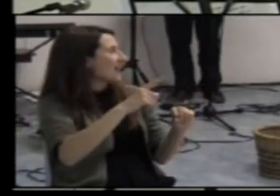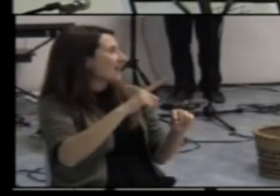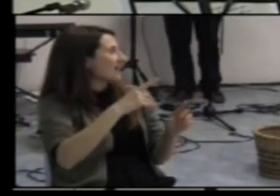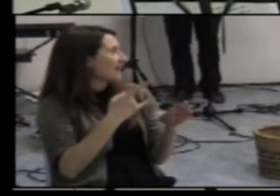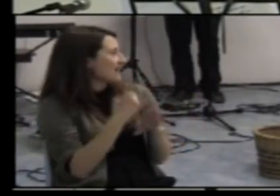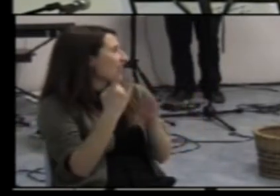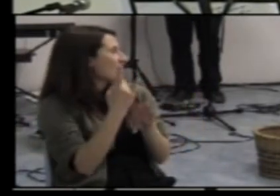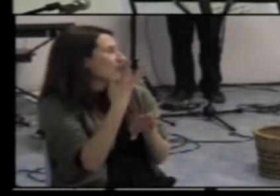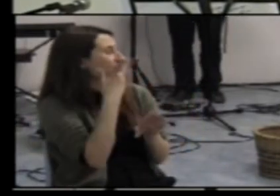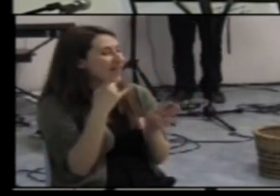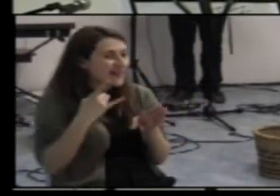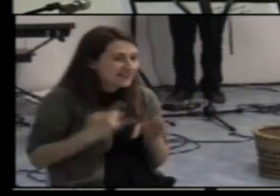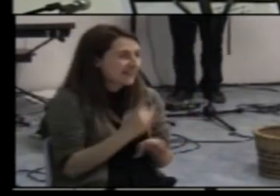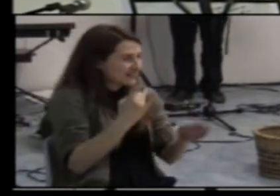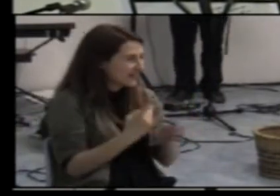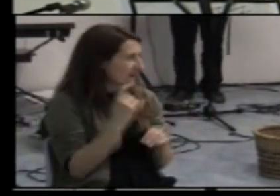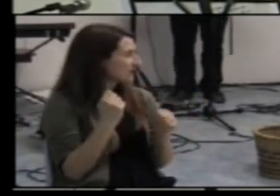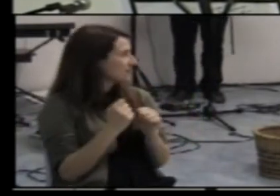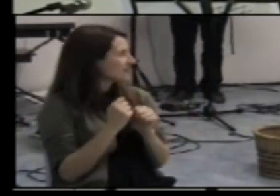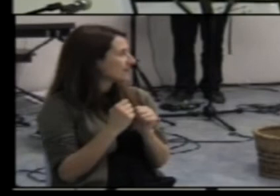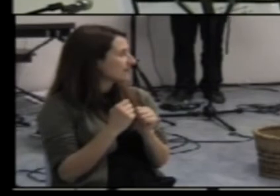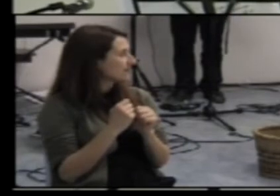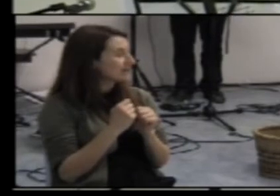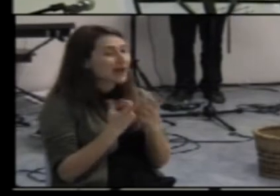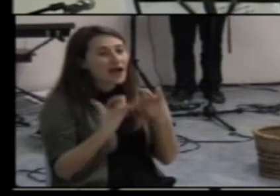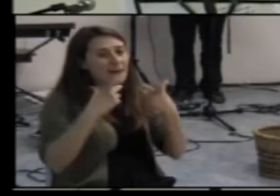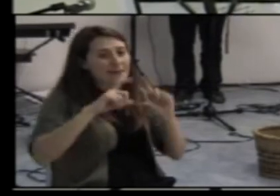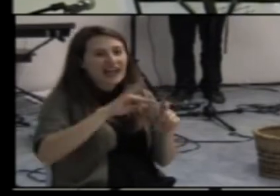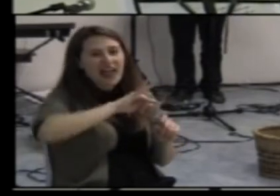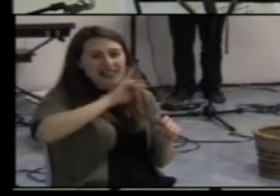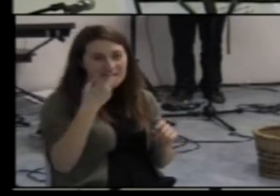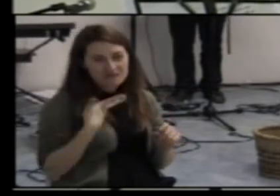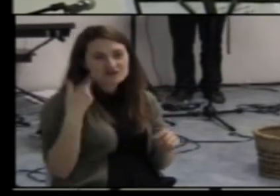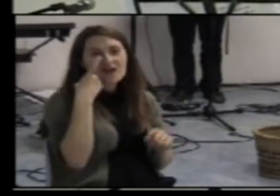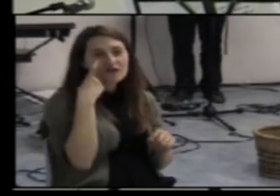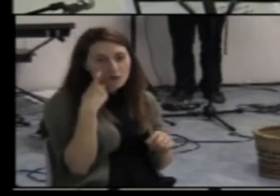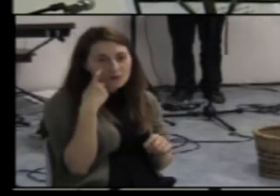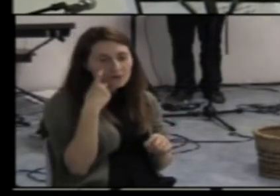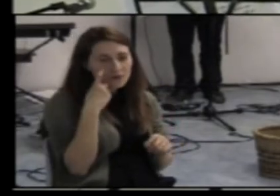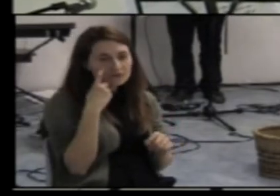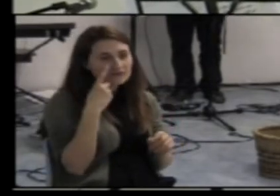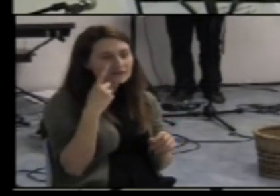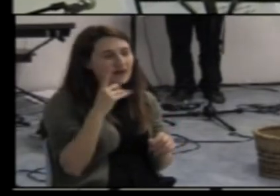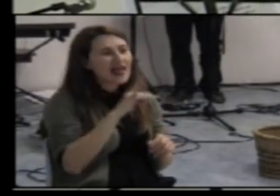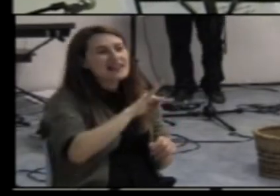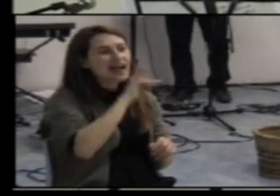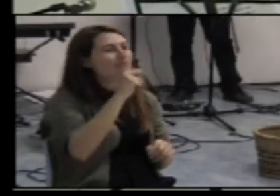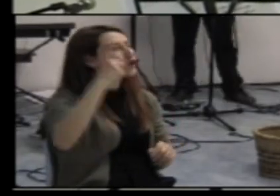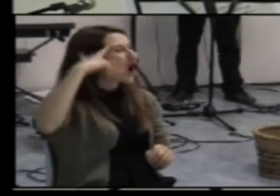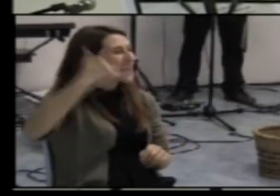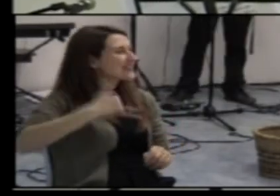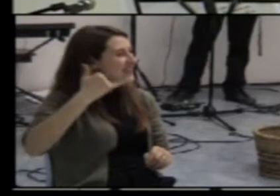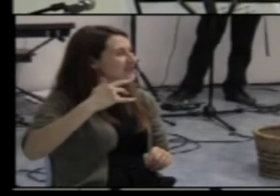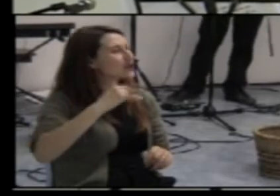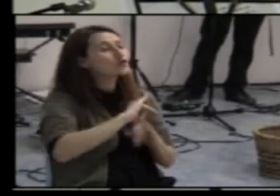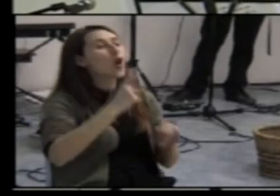prendi questa caramella. Perché sapete, il diavolo è furbo. Lui non è intelligente, ma è furbo. E